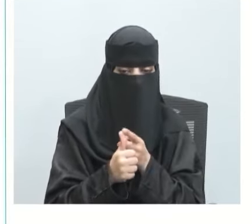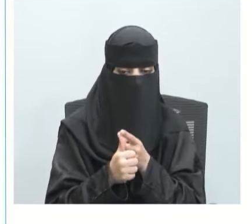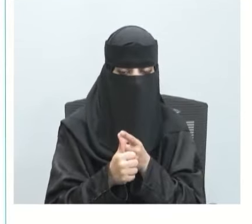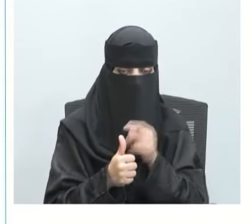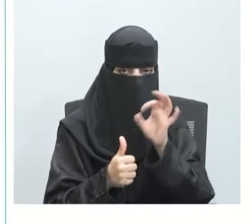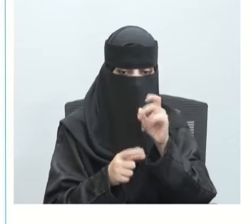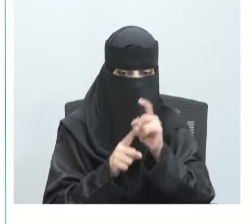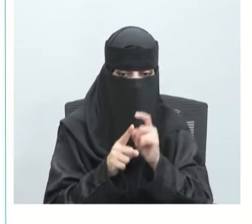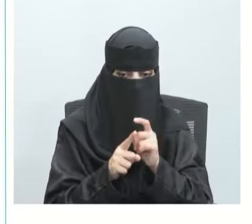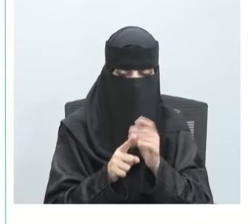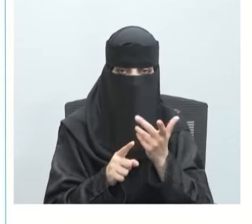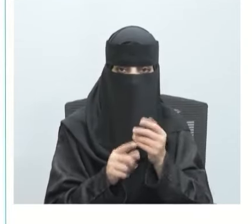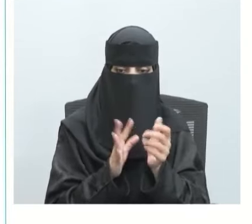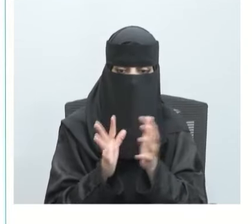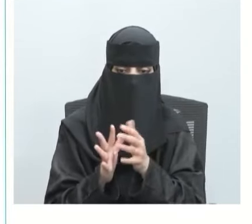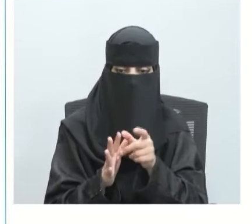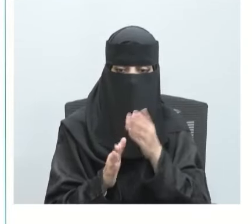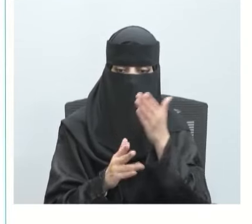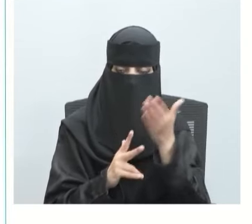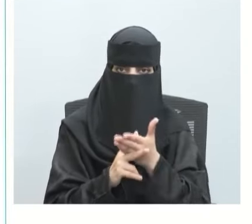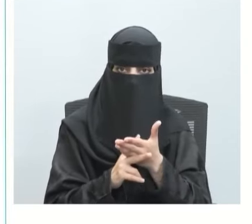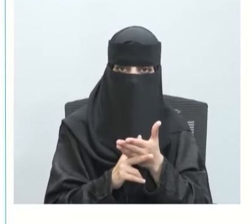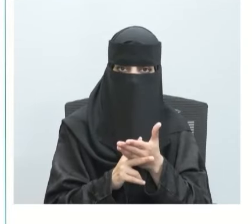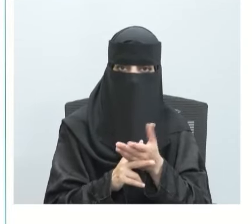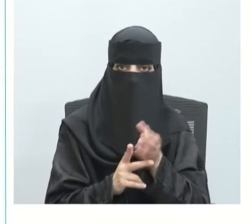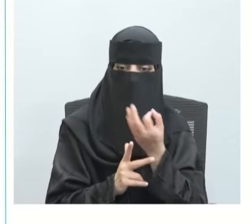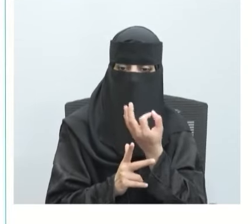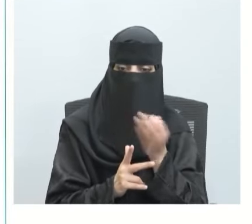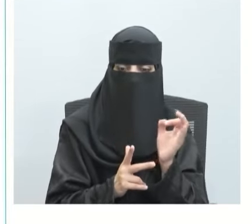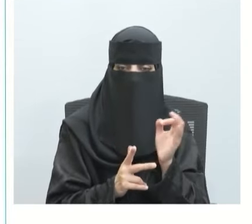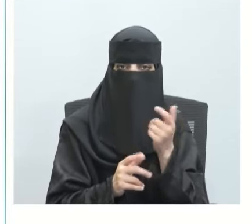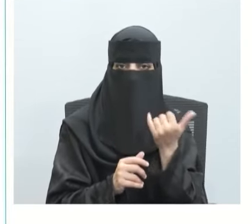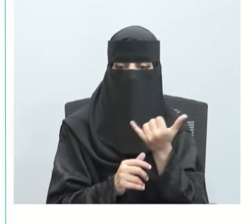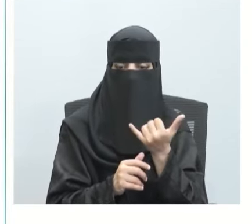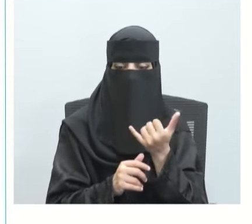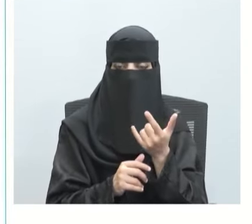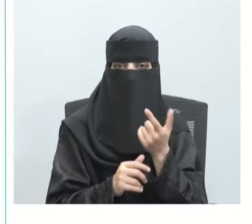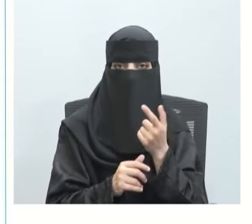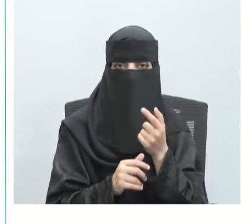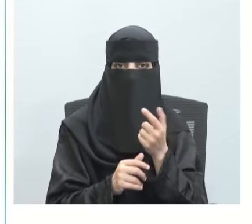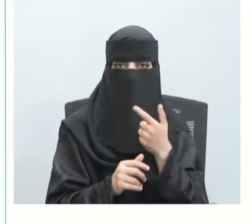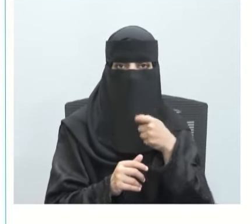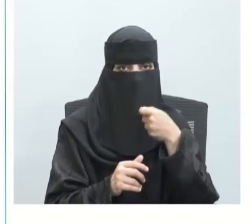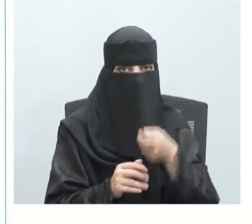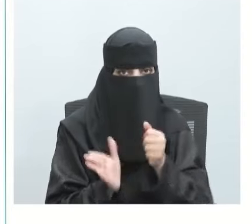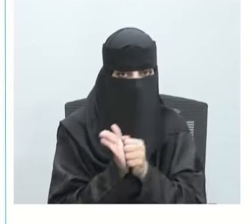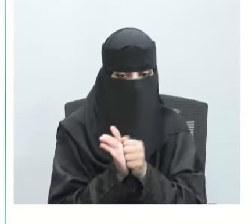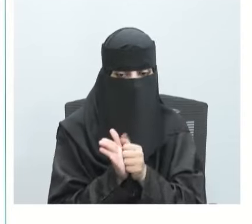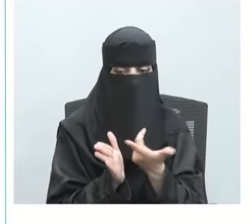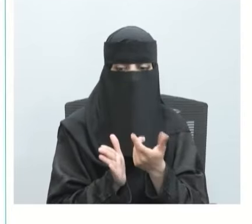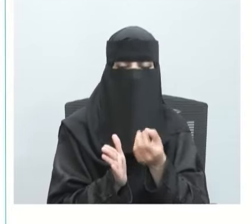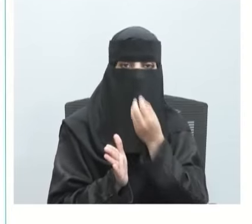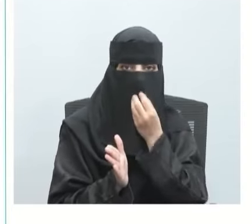50 بالمئه من الدخل يكون ينفق على الاحتياجات التي لديك وتنفق على